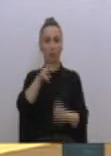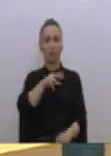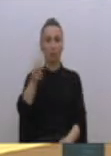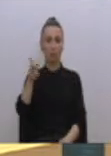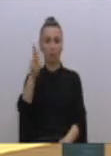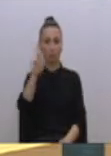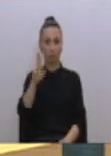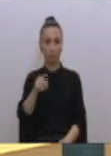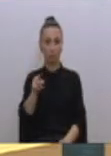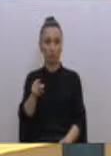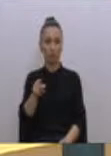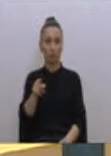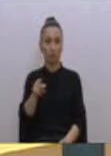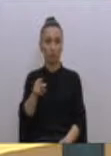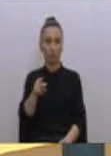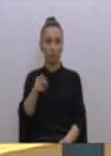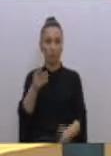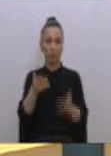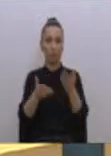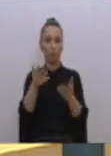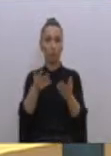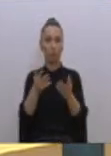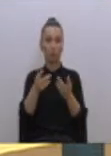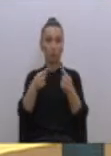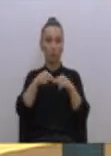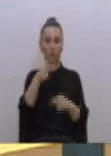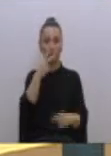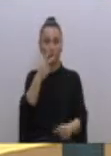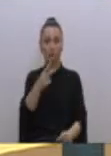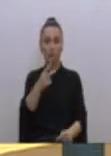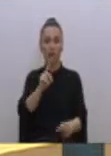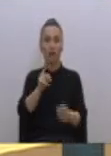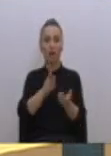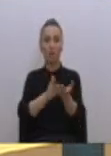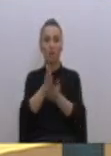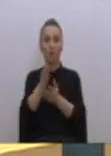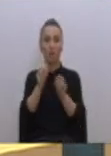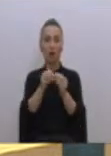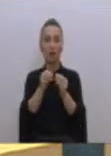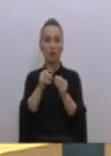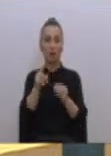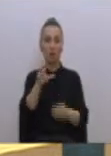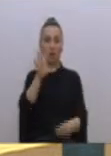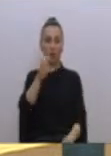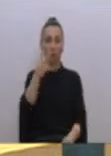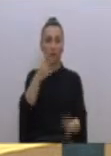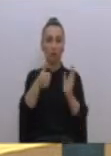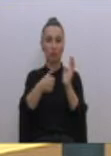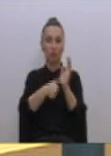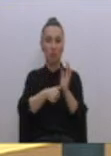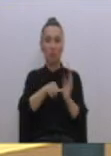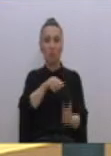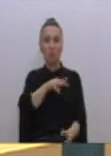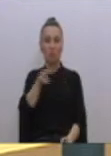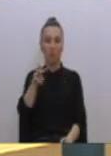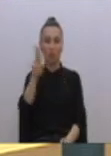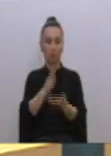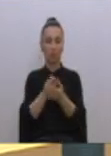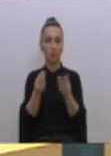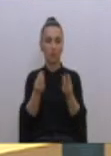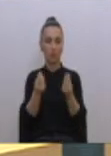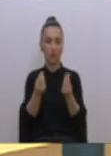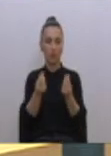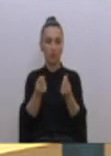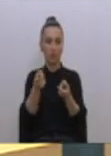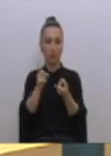dolari, tu structura să se vede, să am imartul de bitmidi, sectorul de bitmidi, cu tasul de 8 milioane de dolari, asta pina s-a